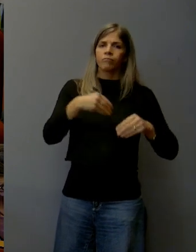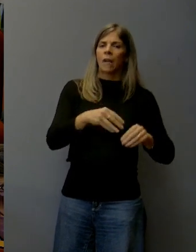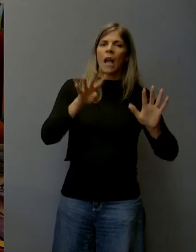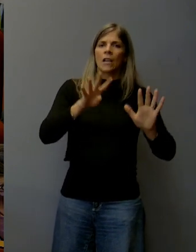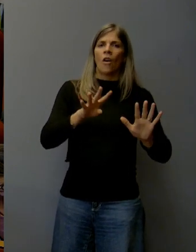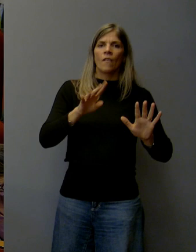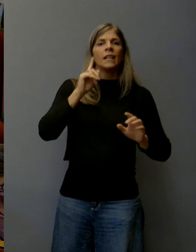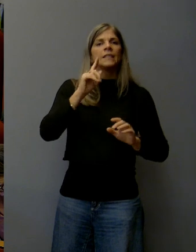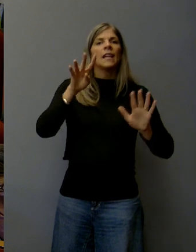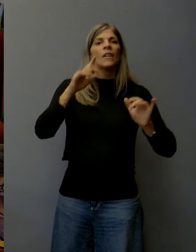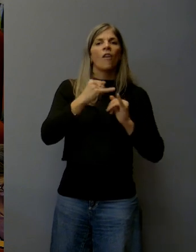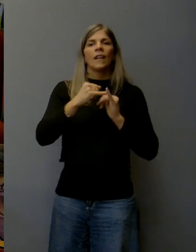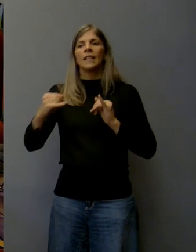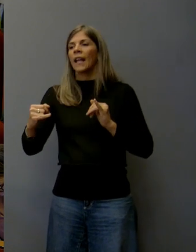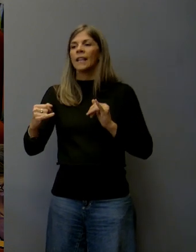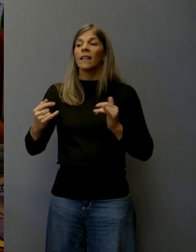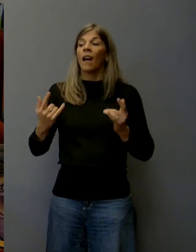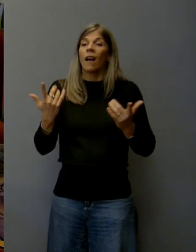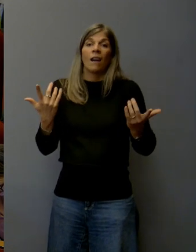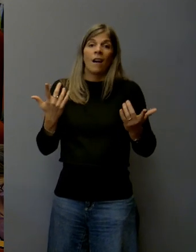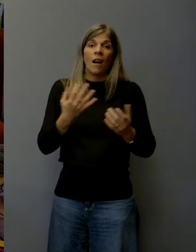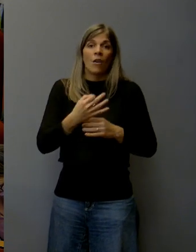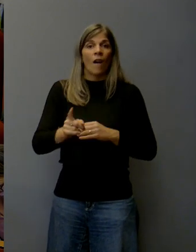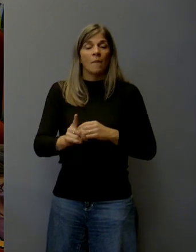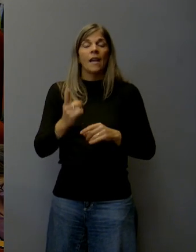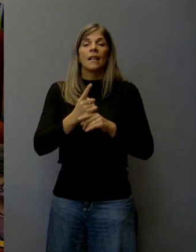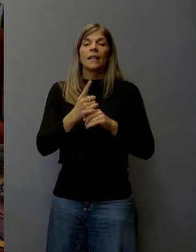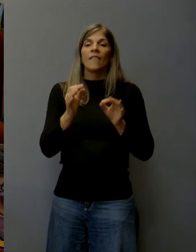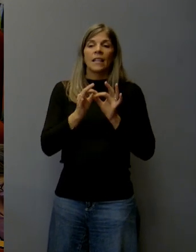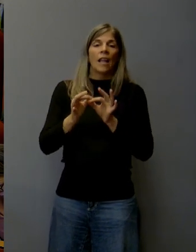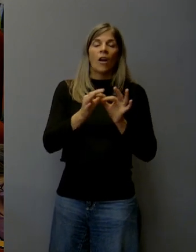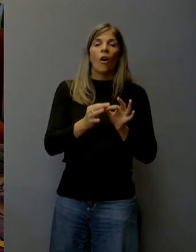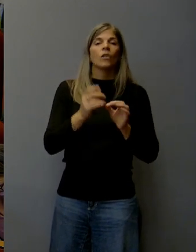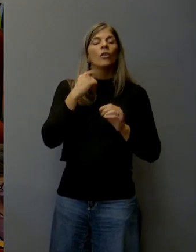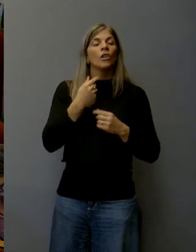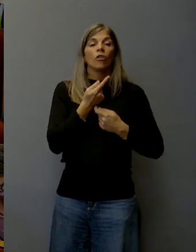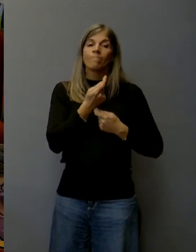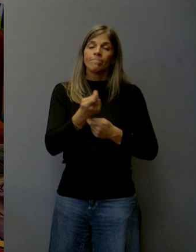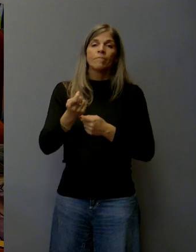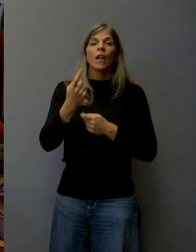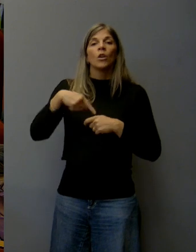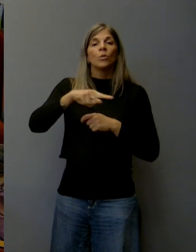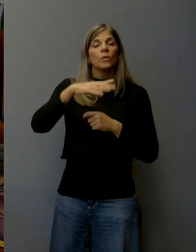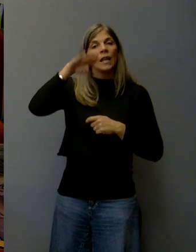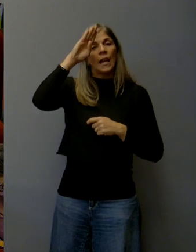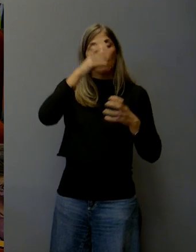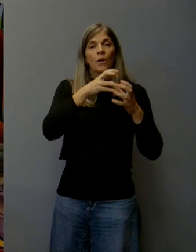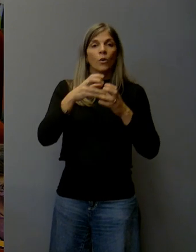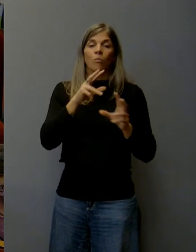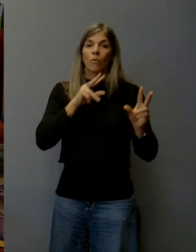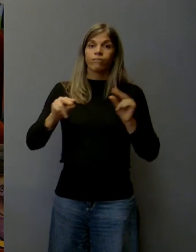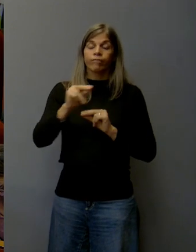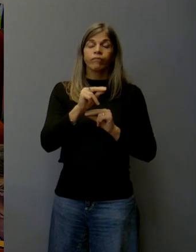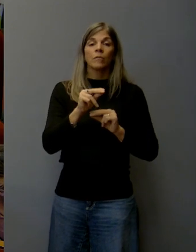basta mettersi d'accordo e io invito i colleghi capigruppo che si sono espressi a pensare di immaginare